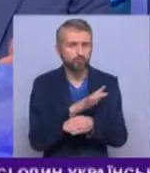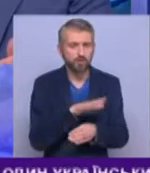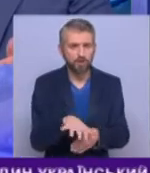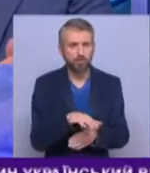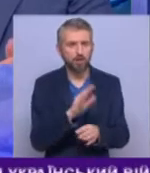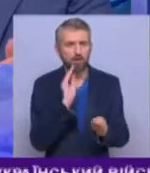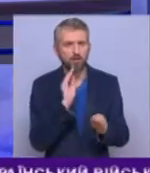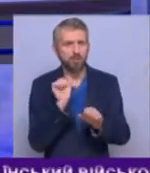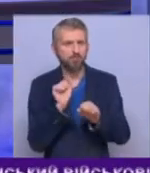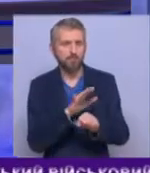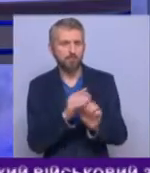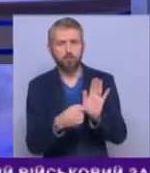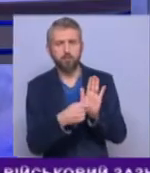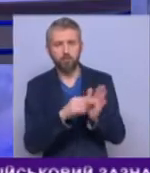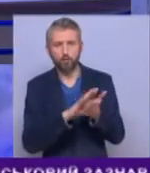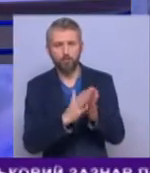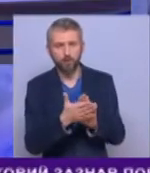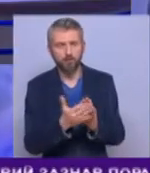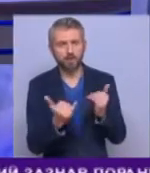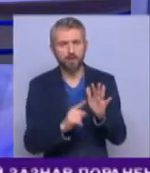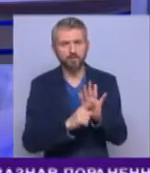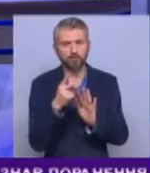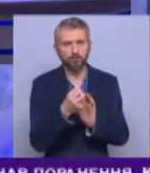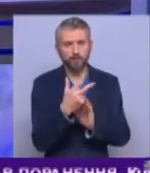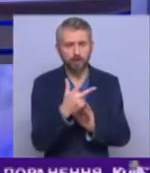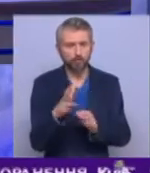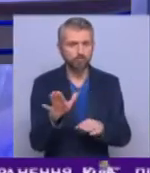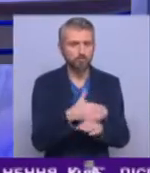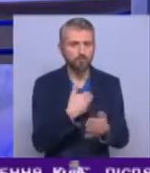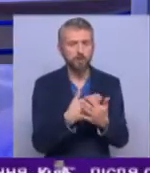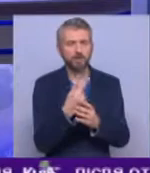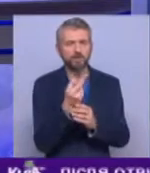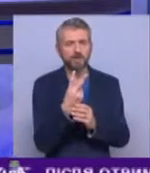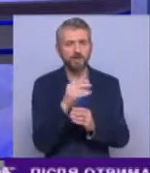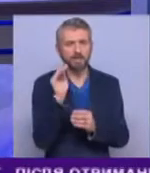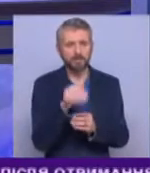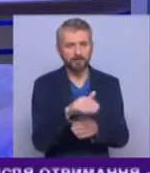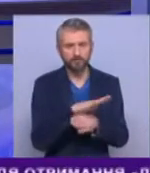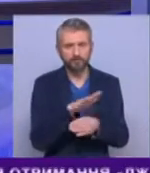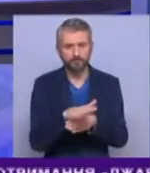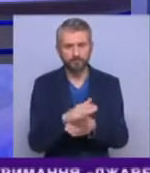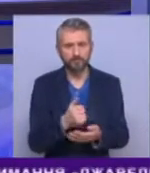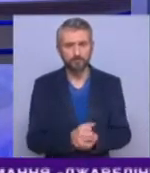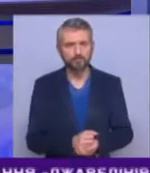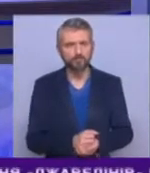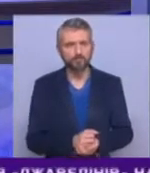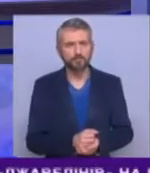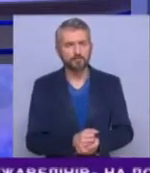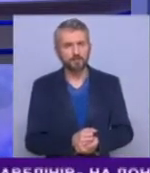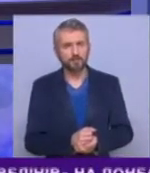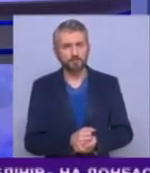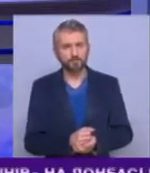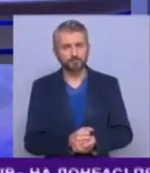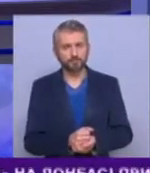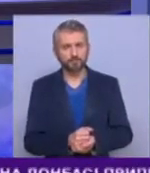не прикривали це договорами. І зараз з 2013-го демонтовано майже 12 тисяч тимчасових споруд. Пару акцій було такі яскраві, я маю на увазі